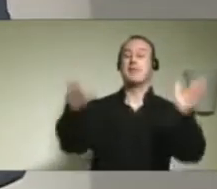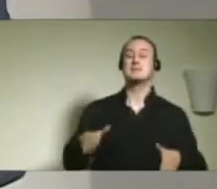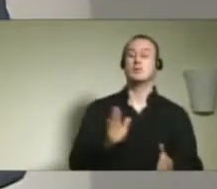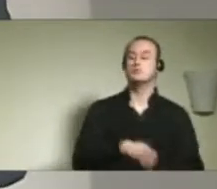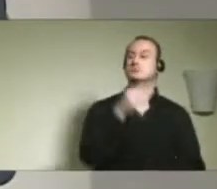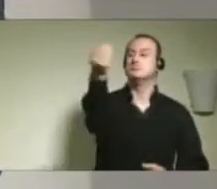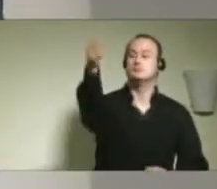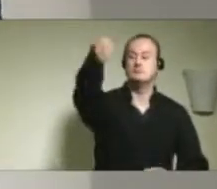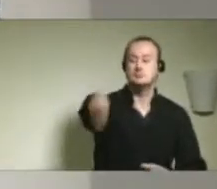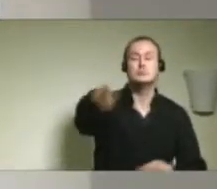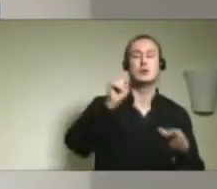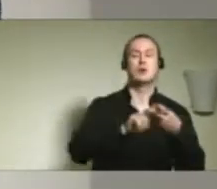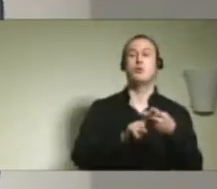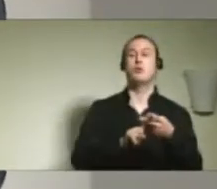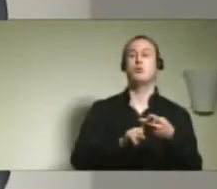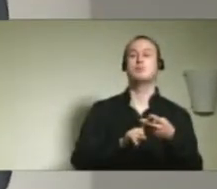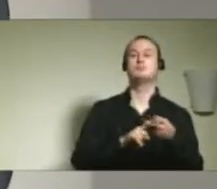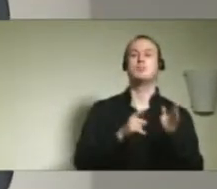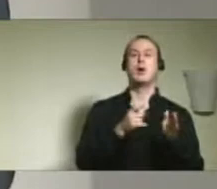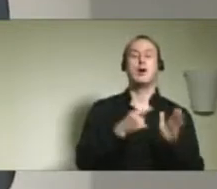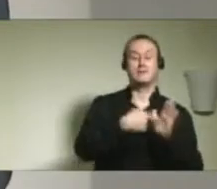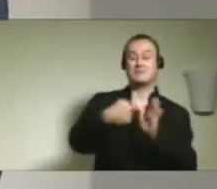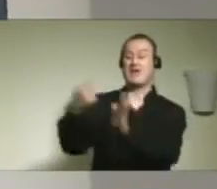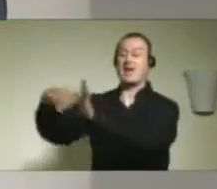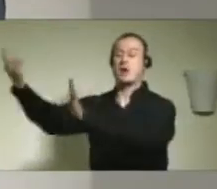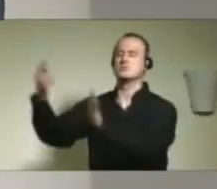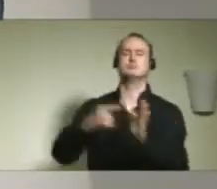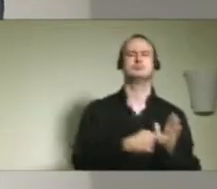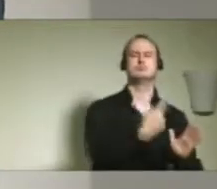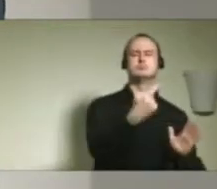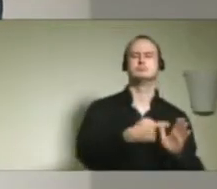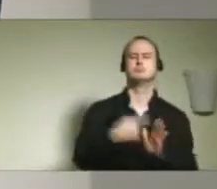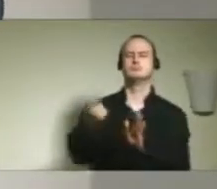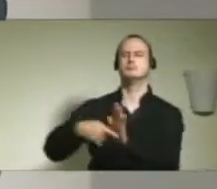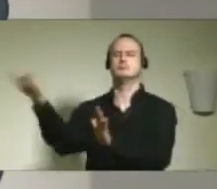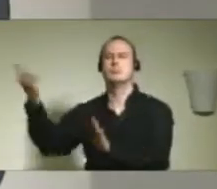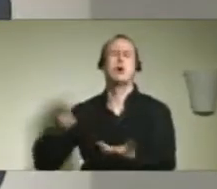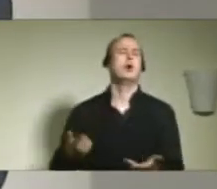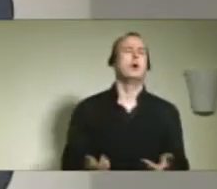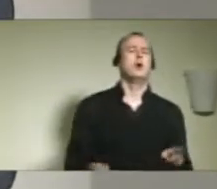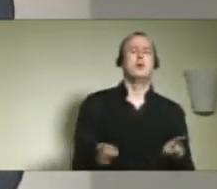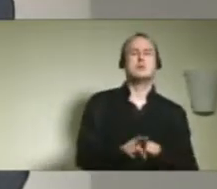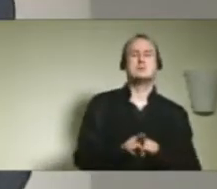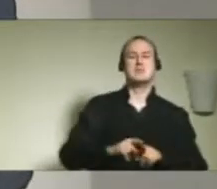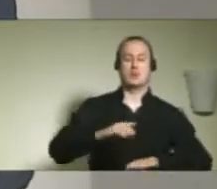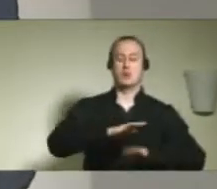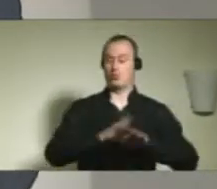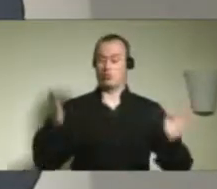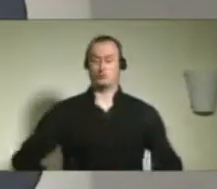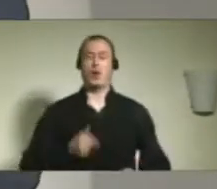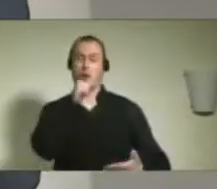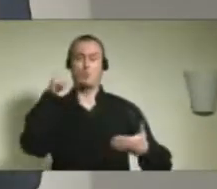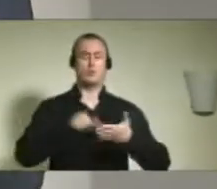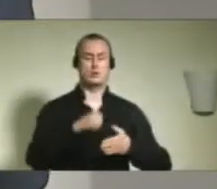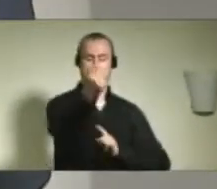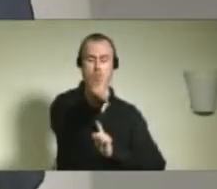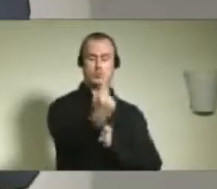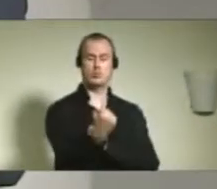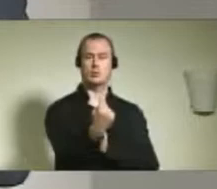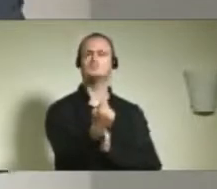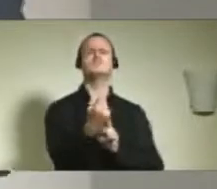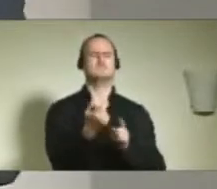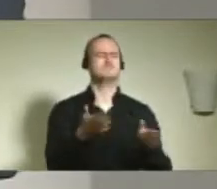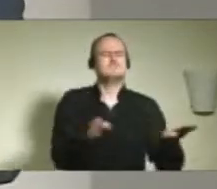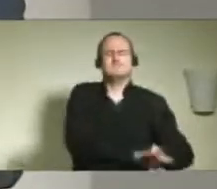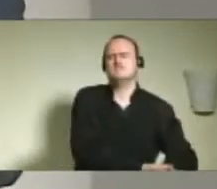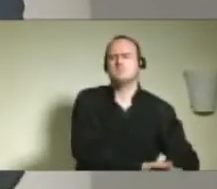de livraison, au niveau des comptoirs postaux et au niveau encore de tout ce qui est relations de travail. Donc, on